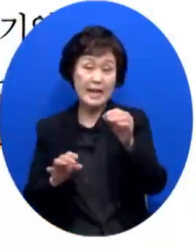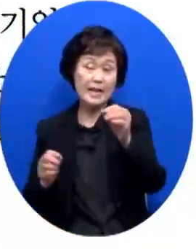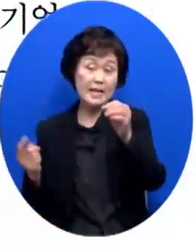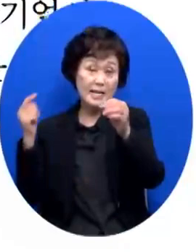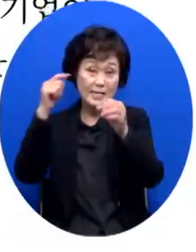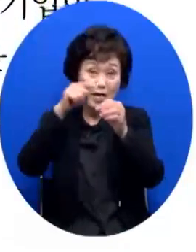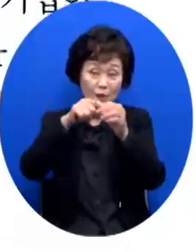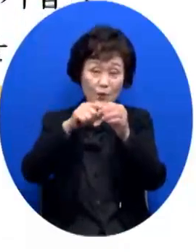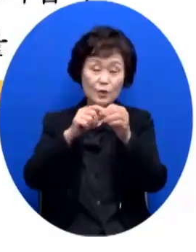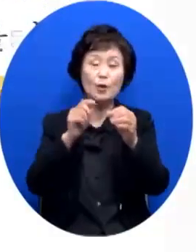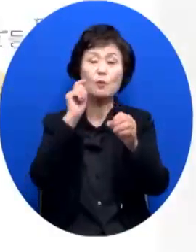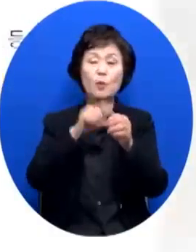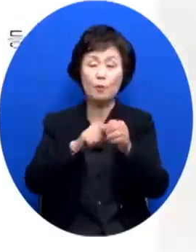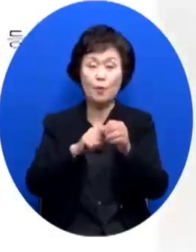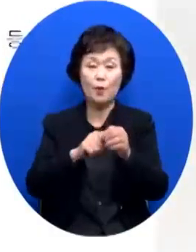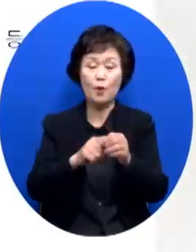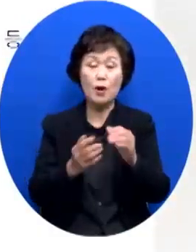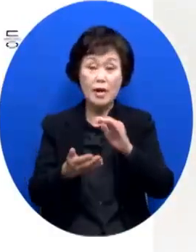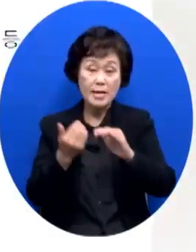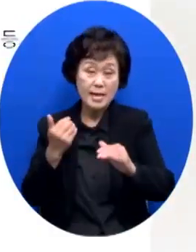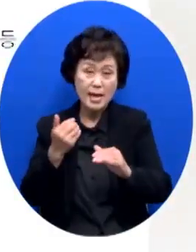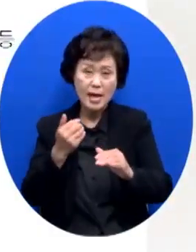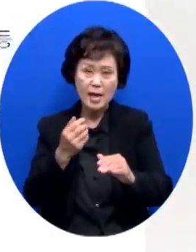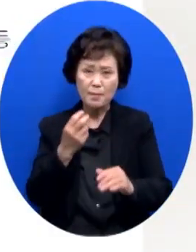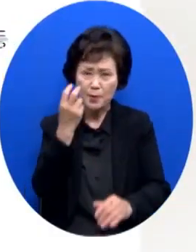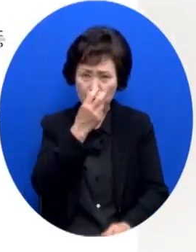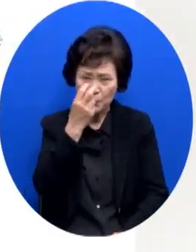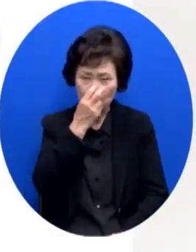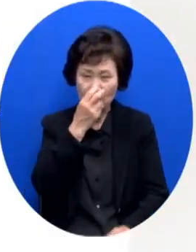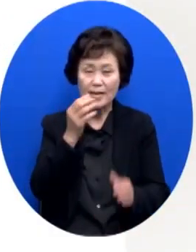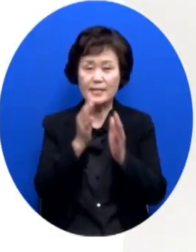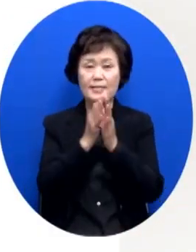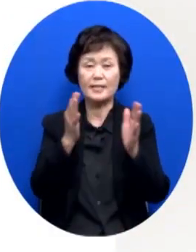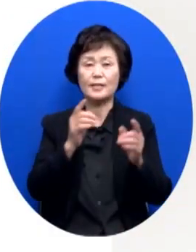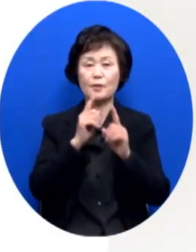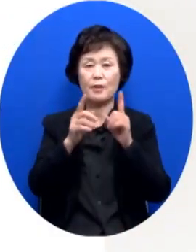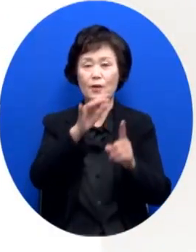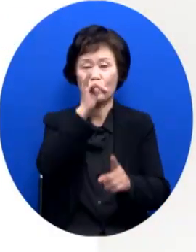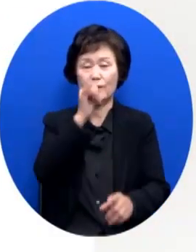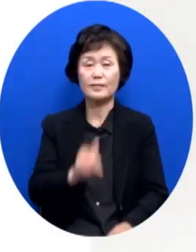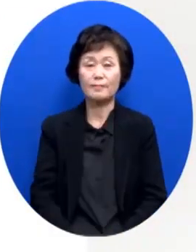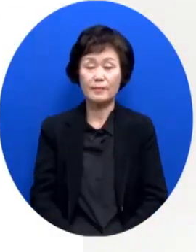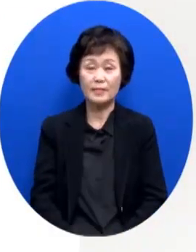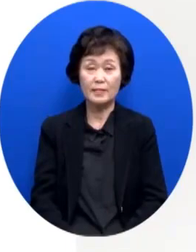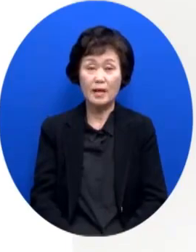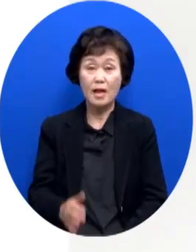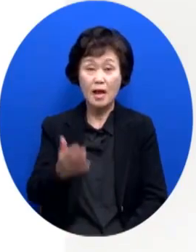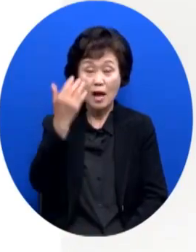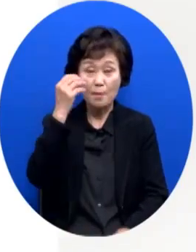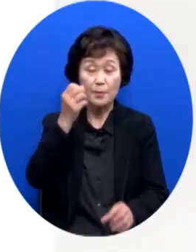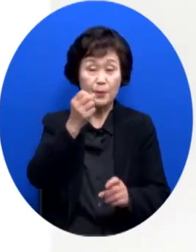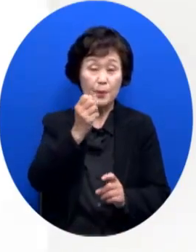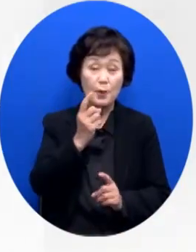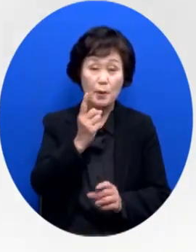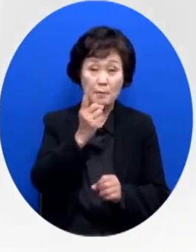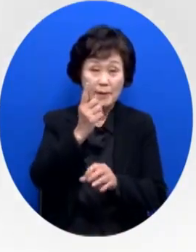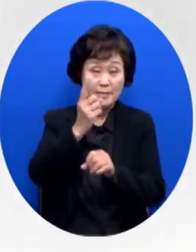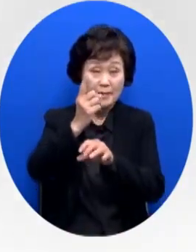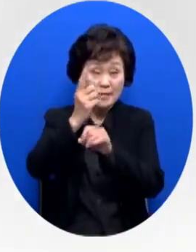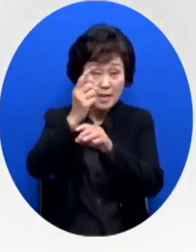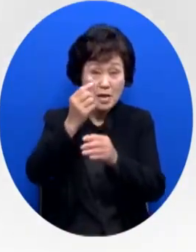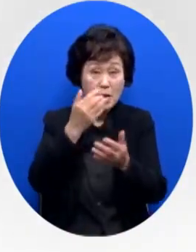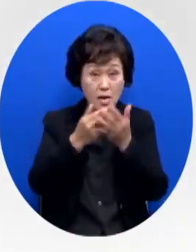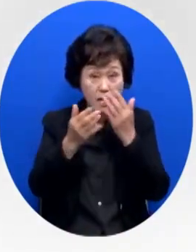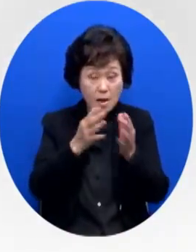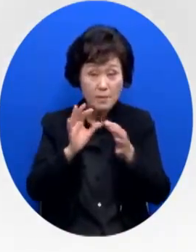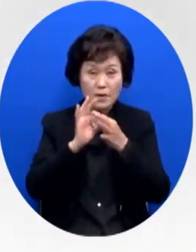위한 발사를 목표로 예비 타당성 조사에 착수했다고 밝혔습니다. 차세대 발사체 개발을 완료하면